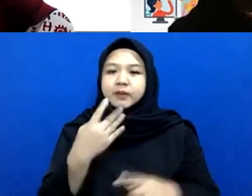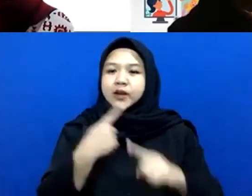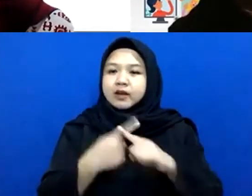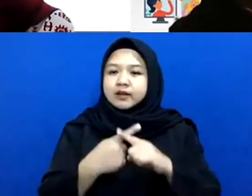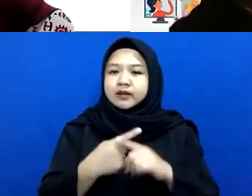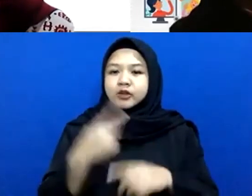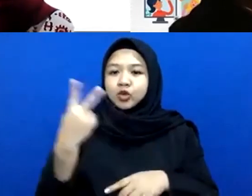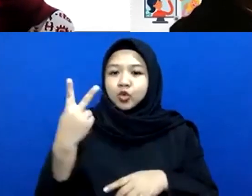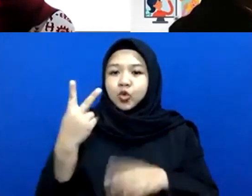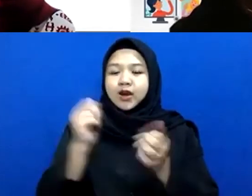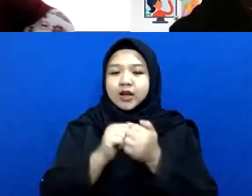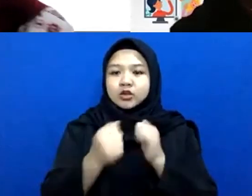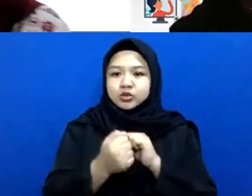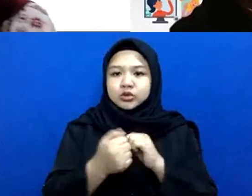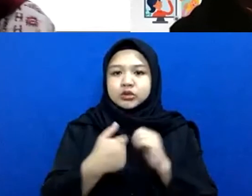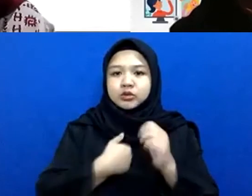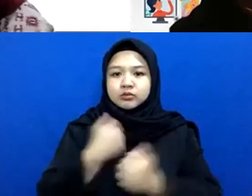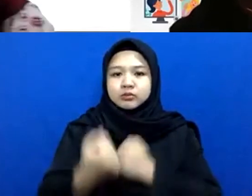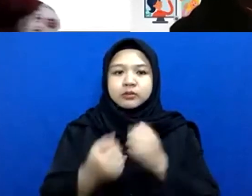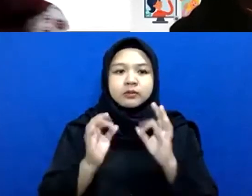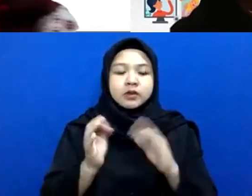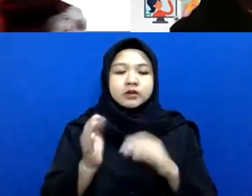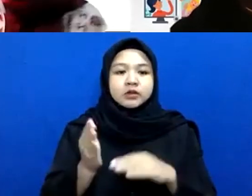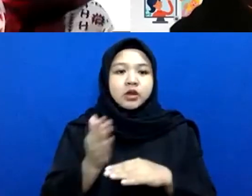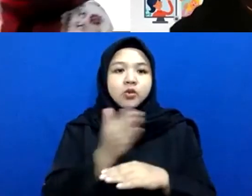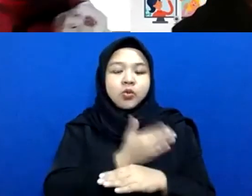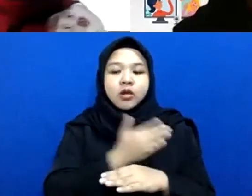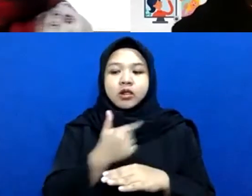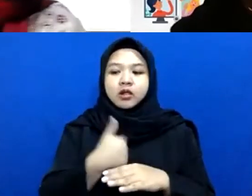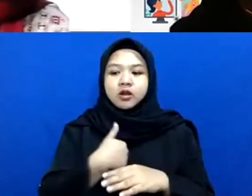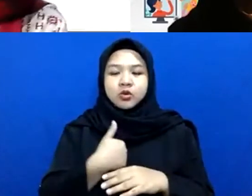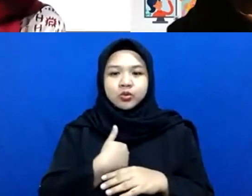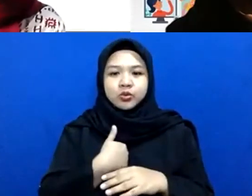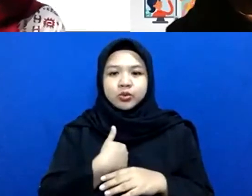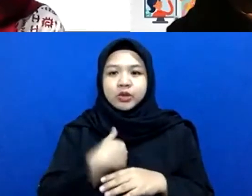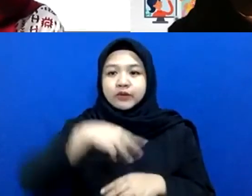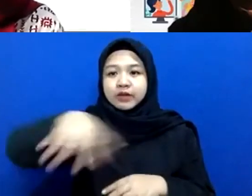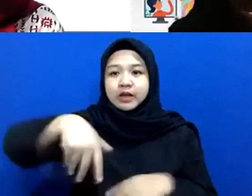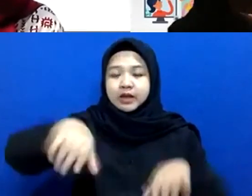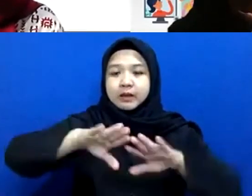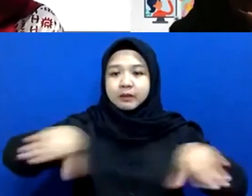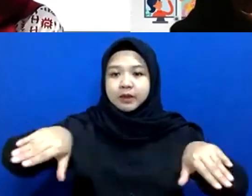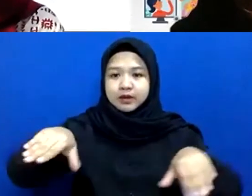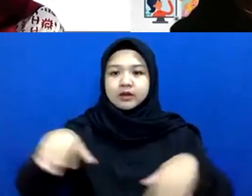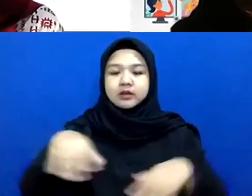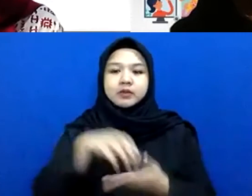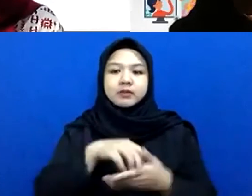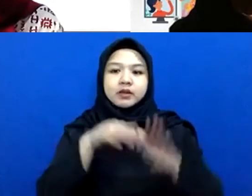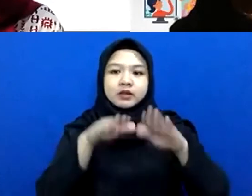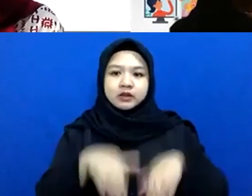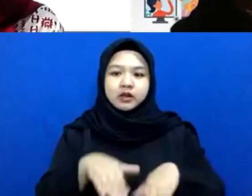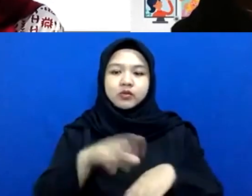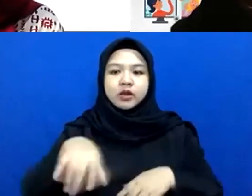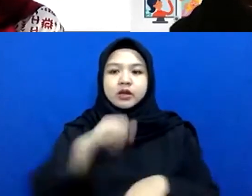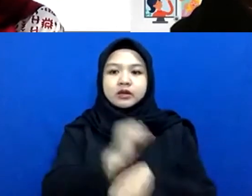itu sempat aku menuju kan aku kan beda wilayah ya dengan domisili dengan wilayah kerja aku